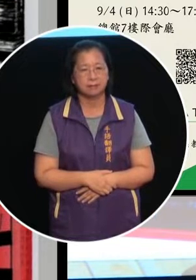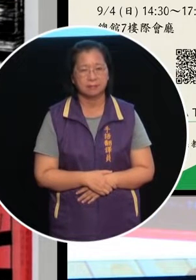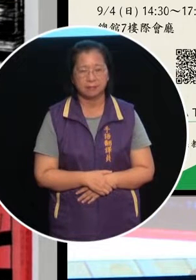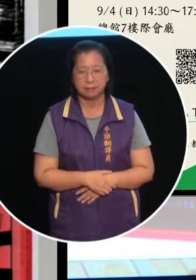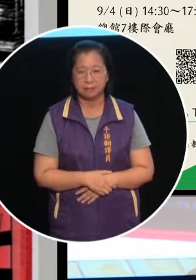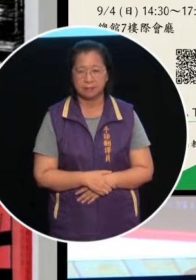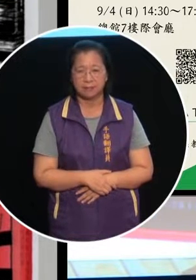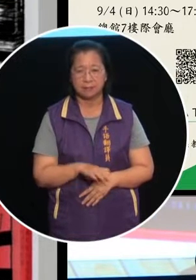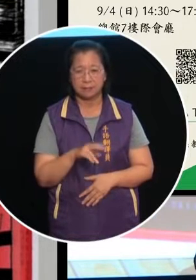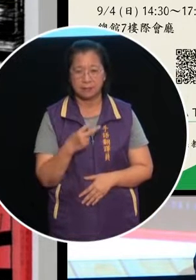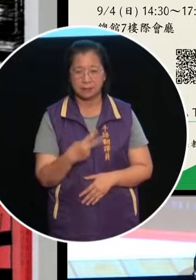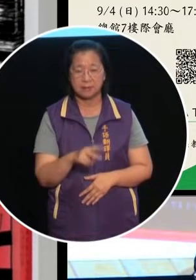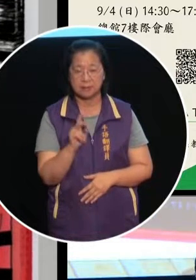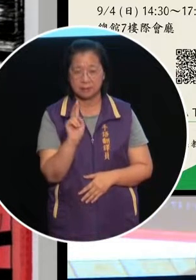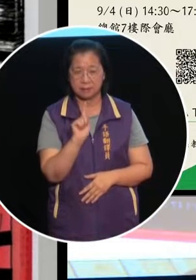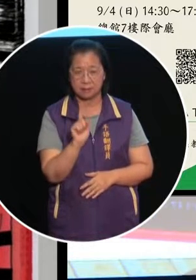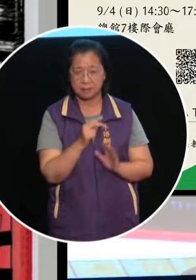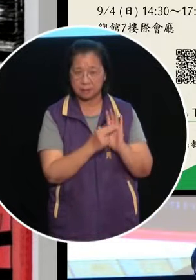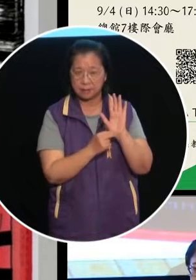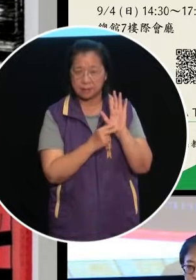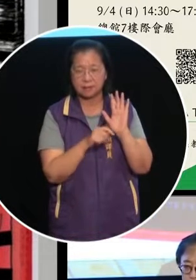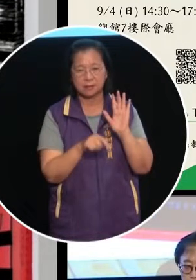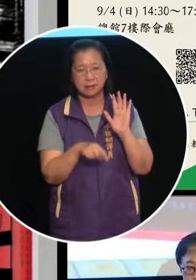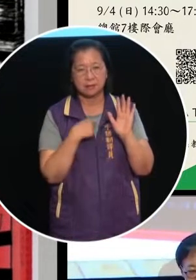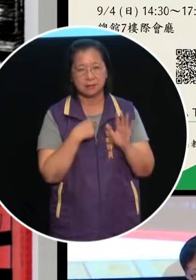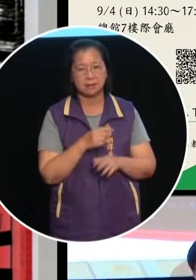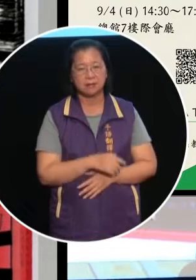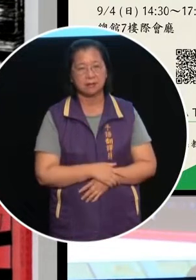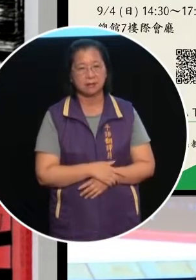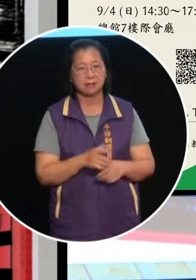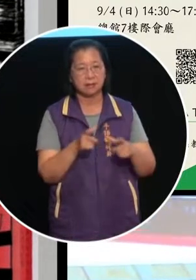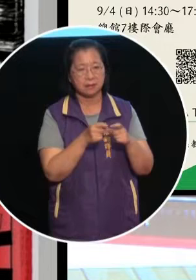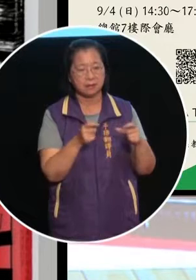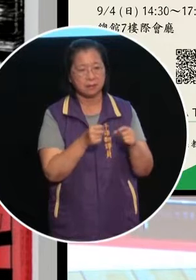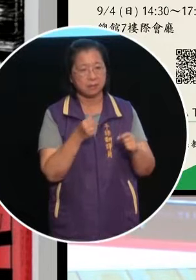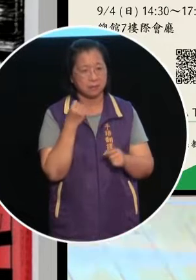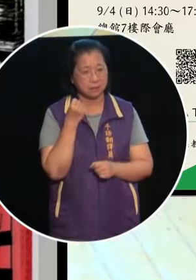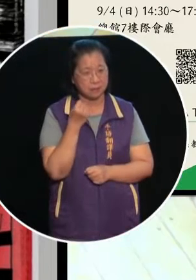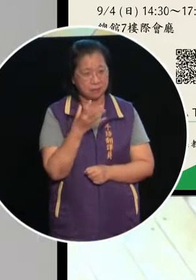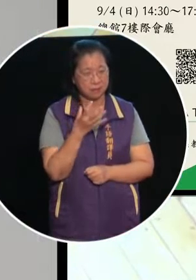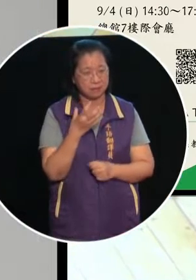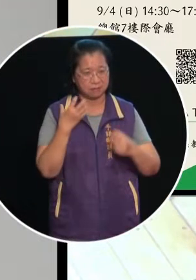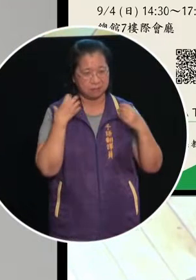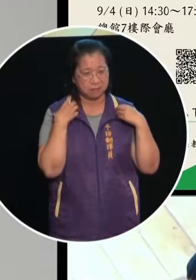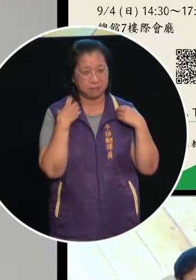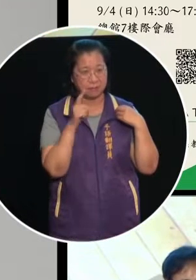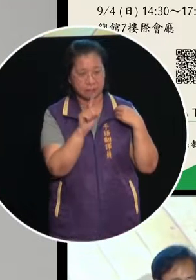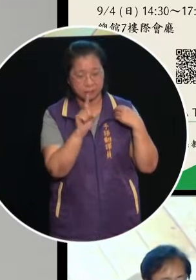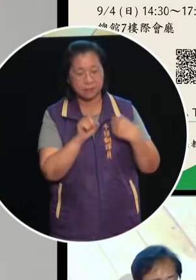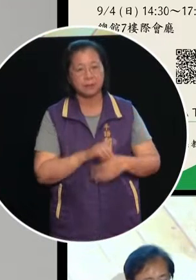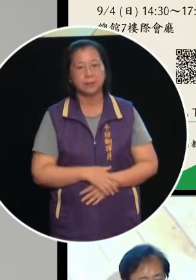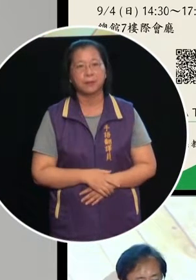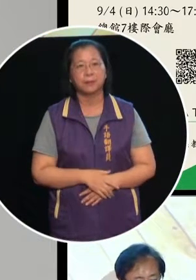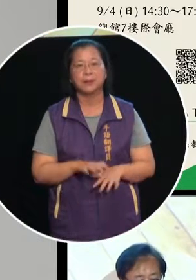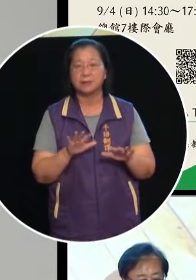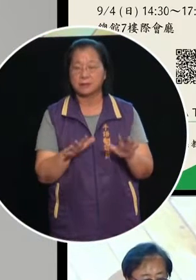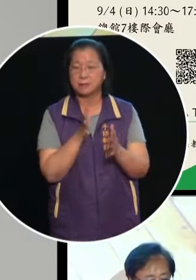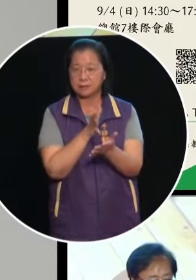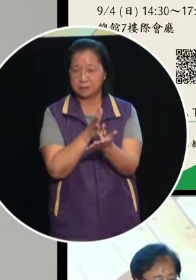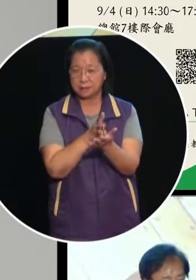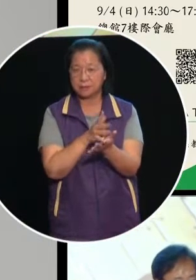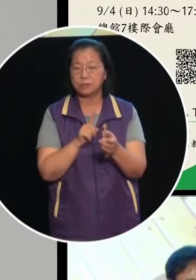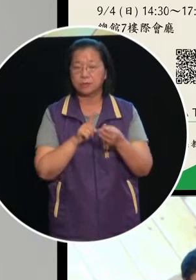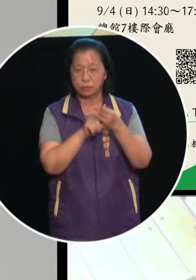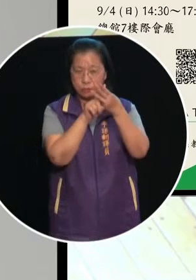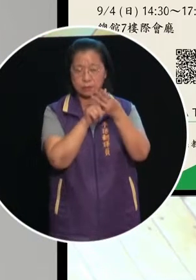代在改变，所以我们要面对新的日本的新的这个建筑情况。那今天演讲的主要内